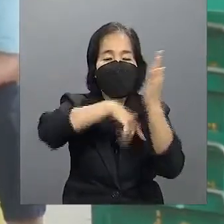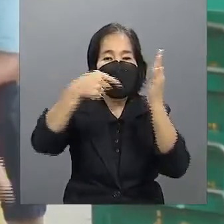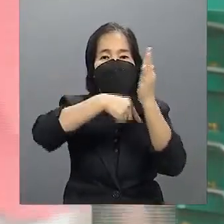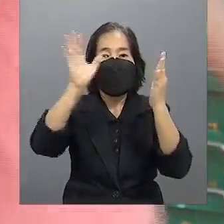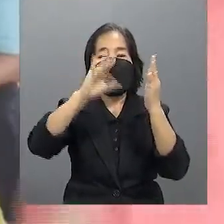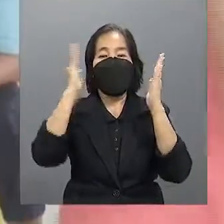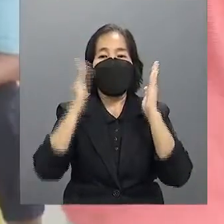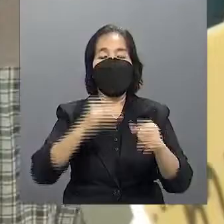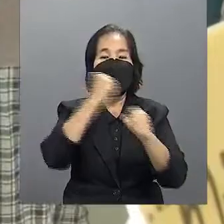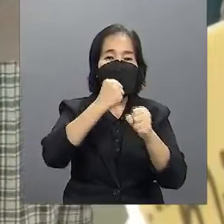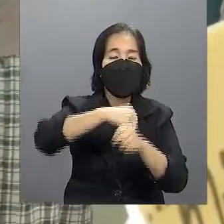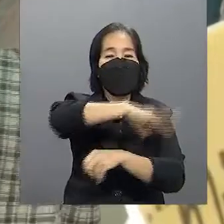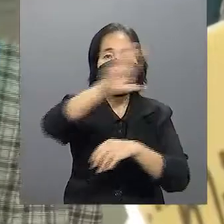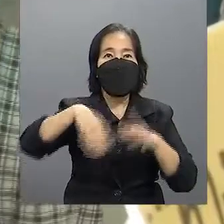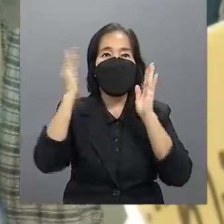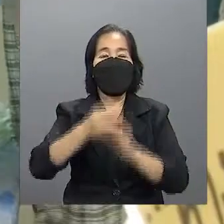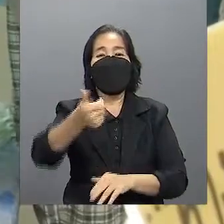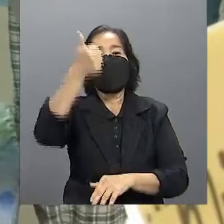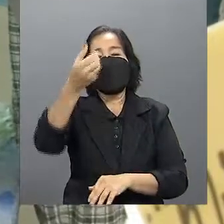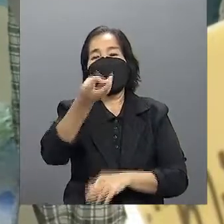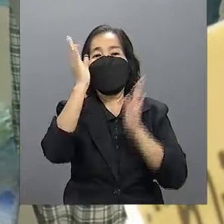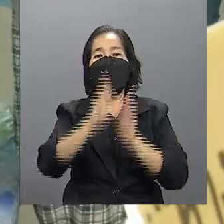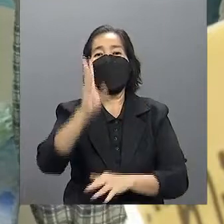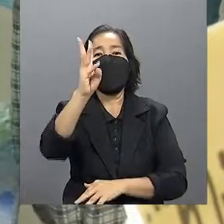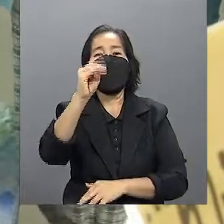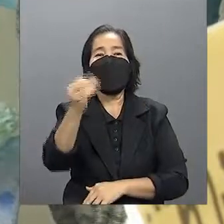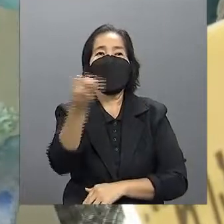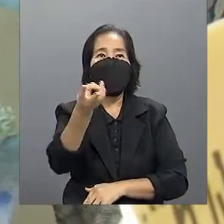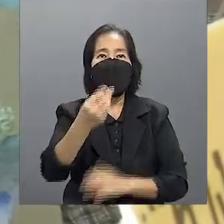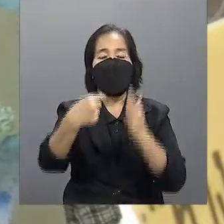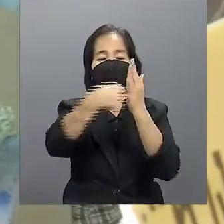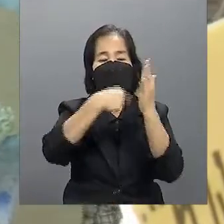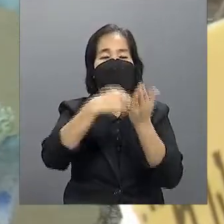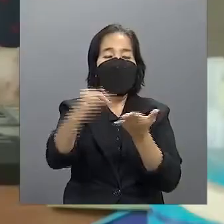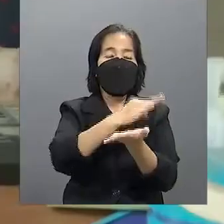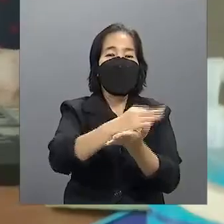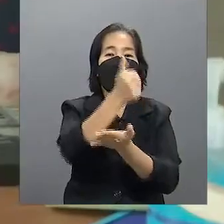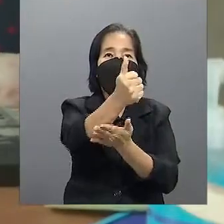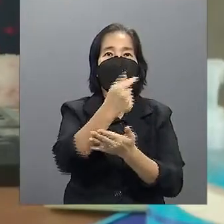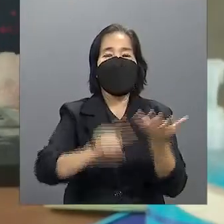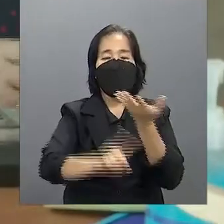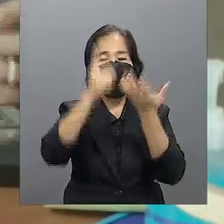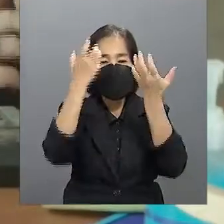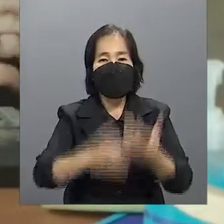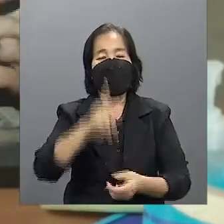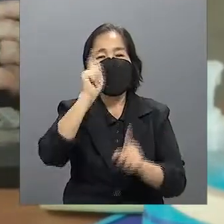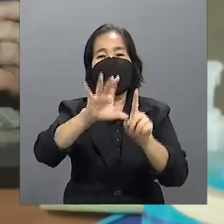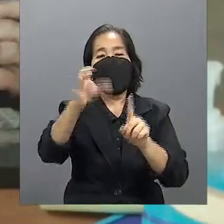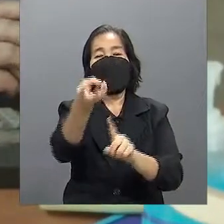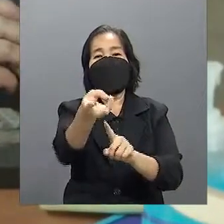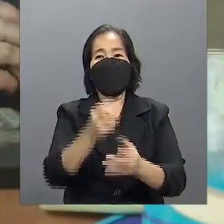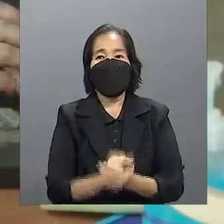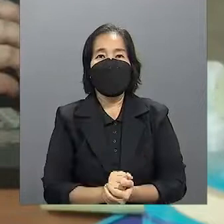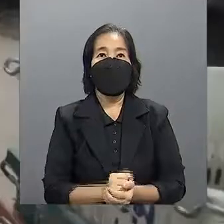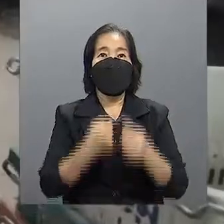มาได้เพียง60คนปริมาณการรับซื้อทำได้เพียงวันละ 1,500 กิโลกรัมขณะเดียวกันทางล